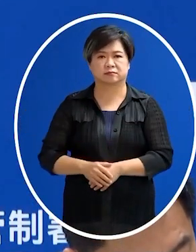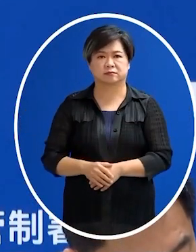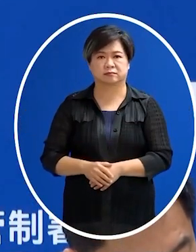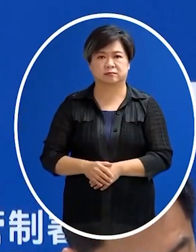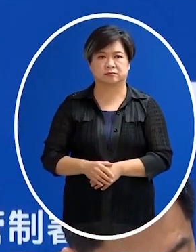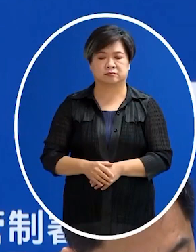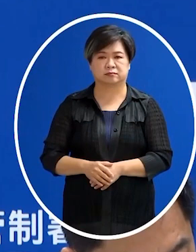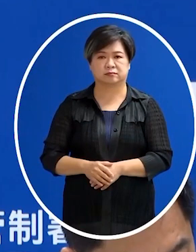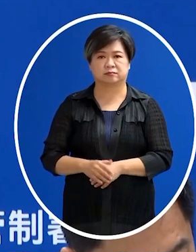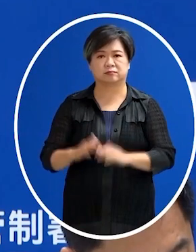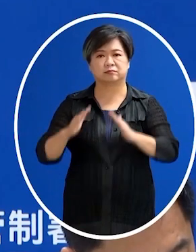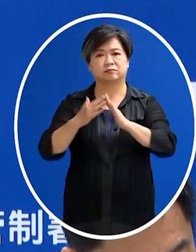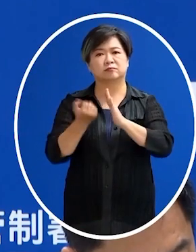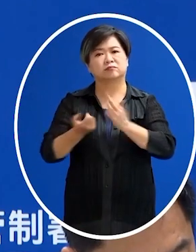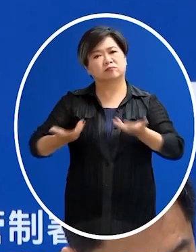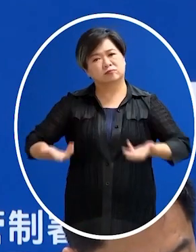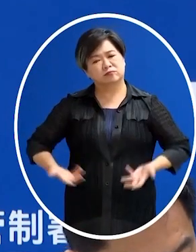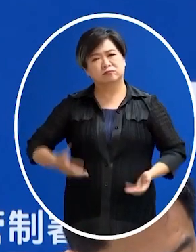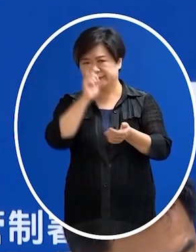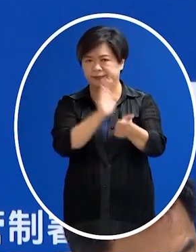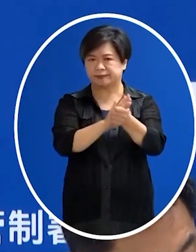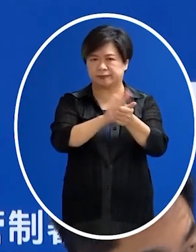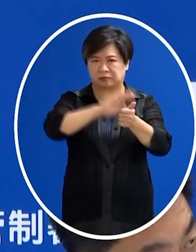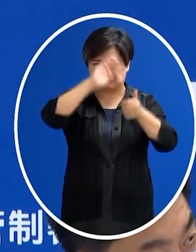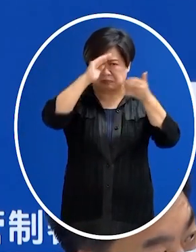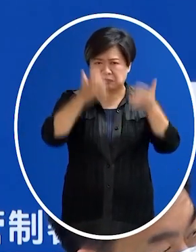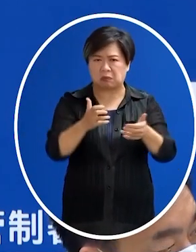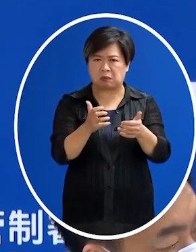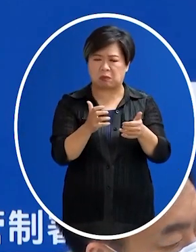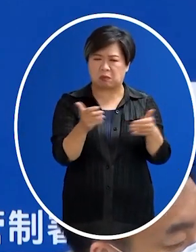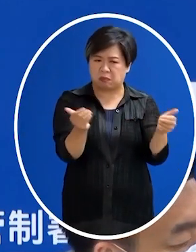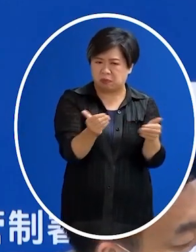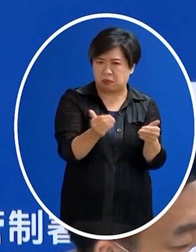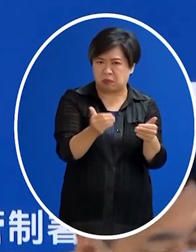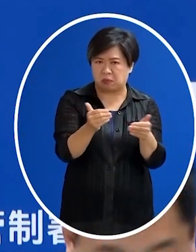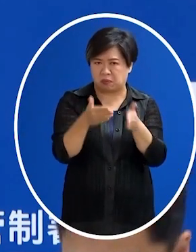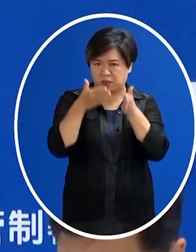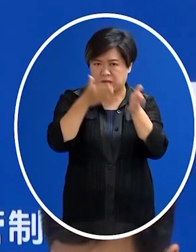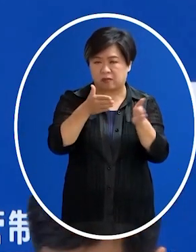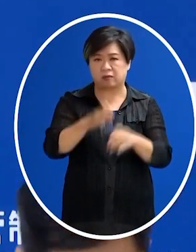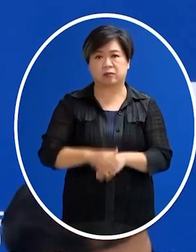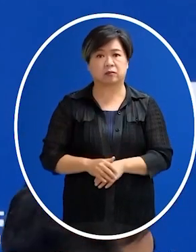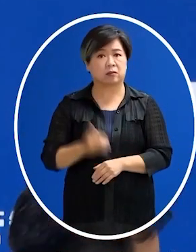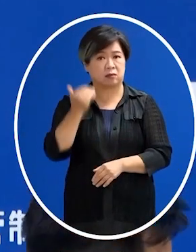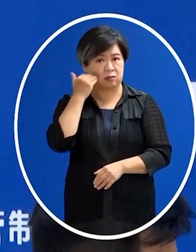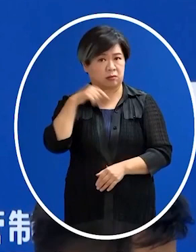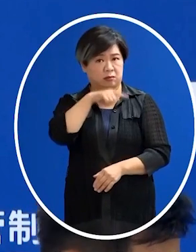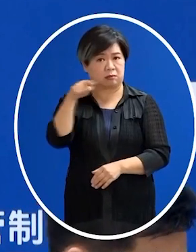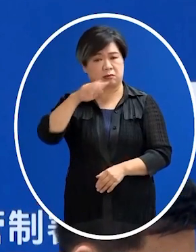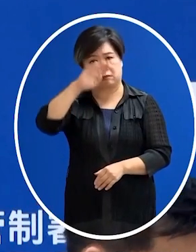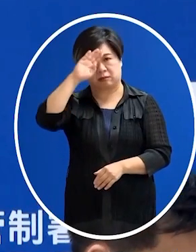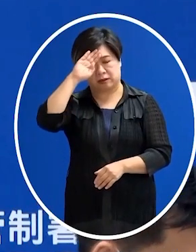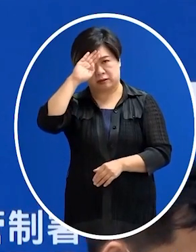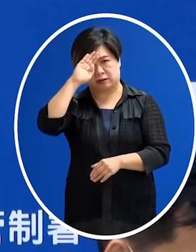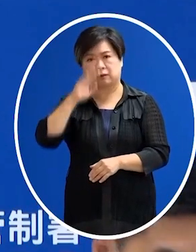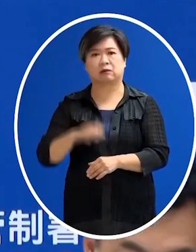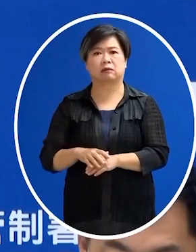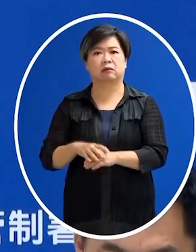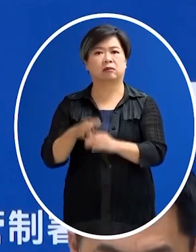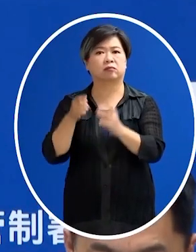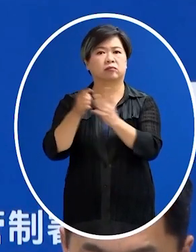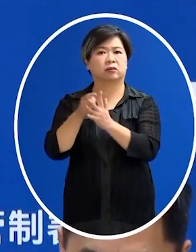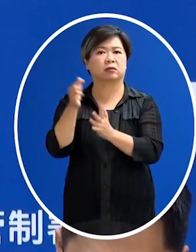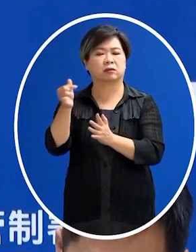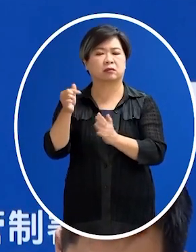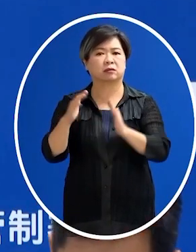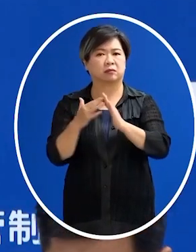上休养后其实是可以自行康复。所以呢，请确诊个案先在还没有接到通知之前呢，就